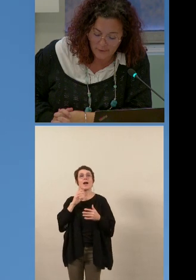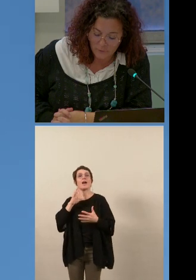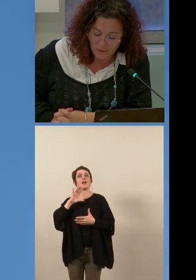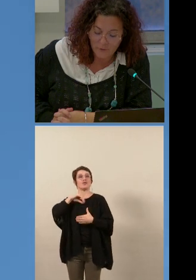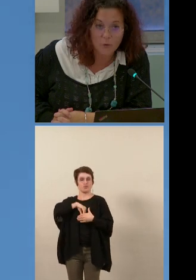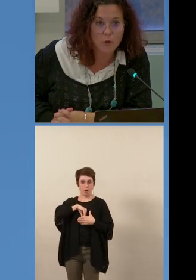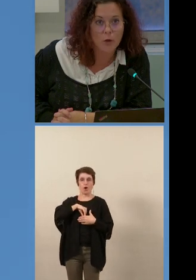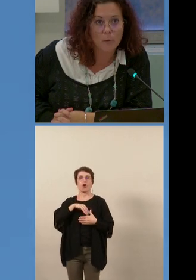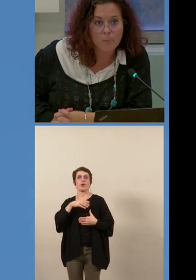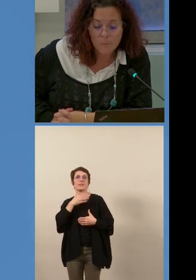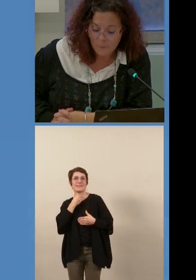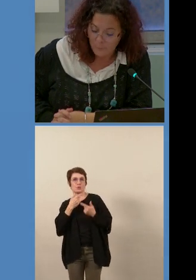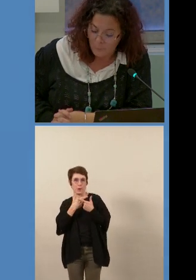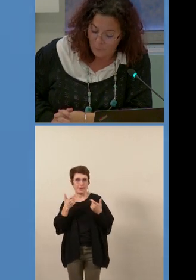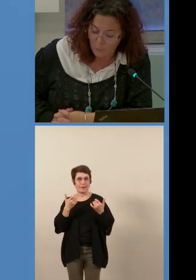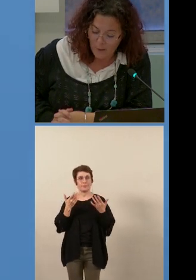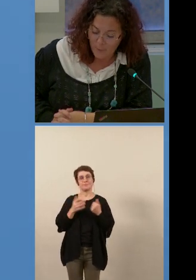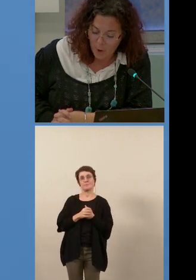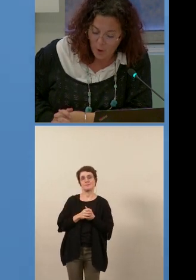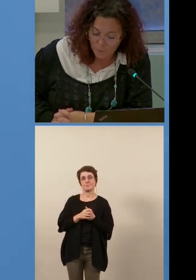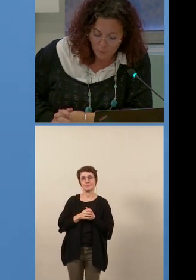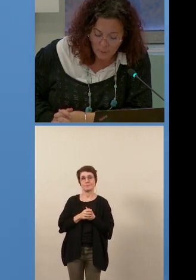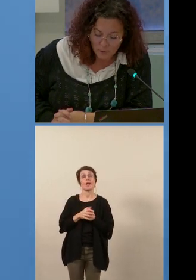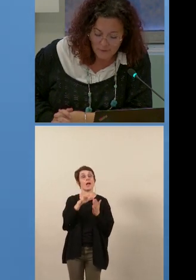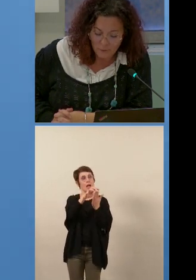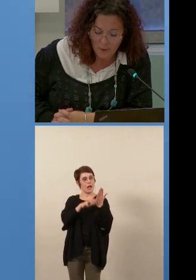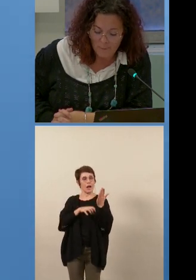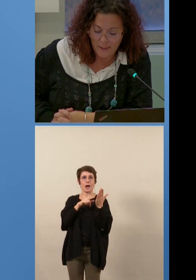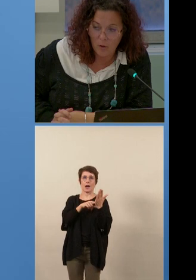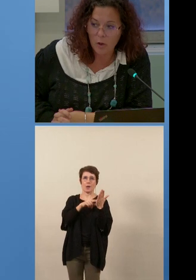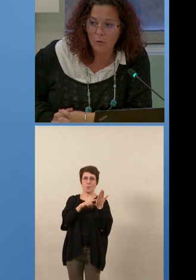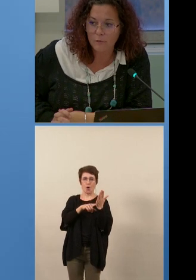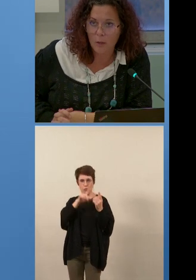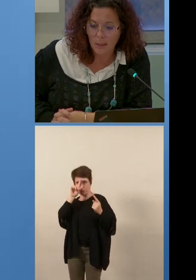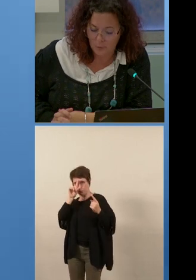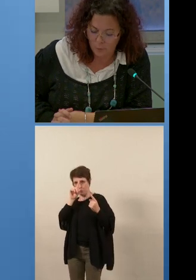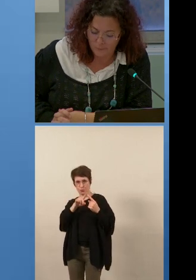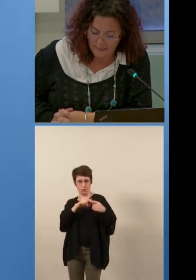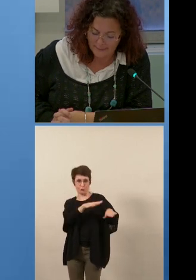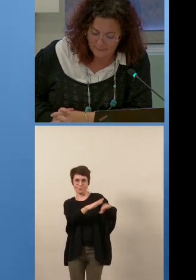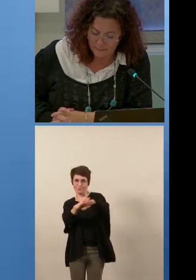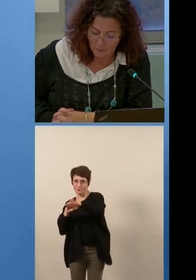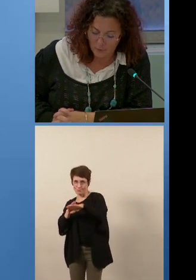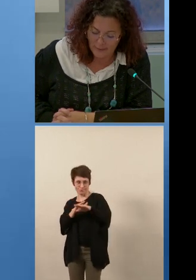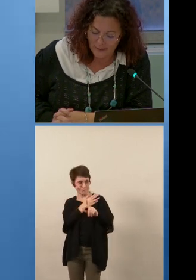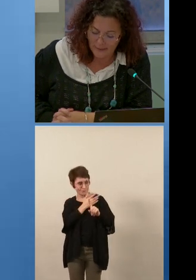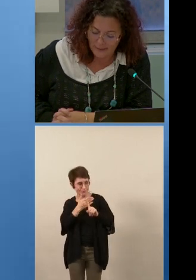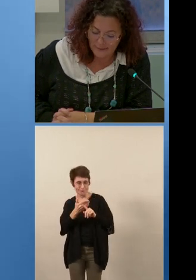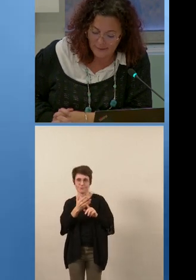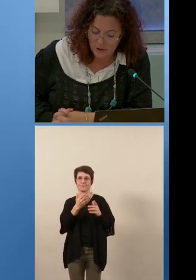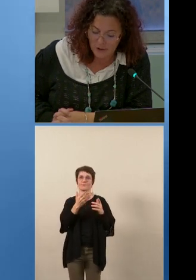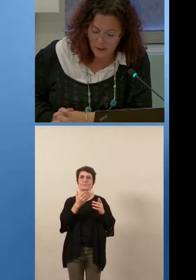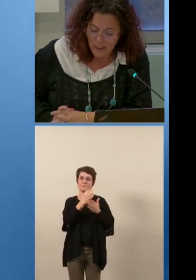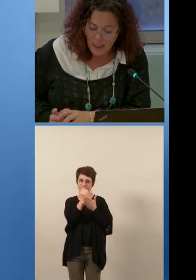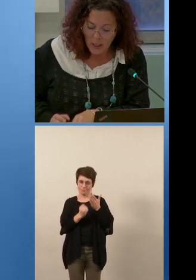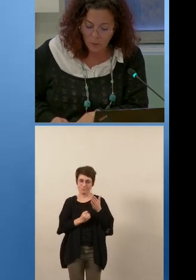sexualités de la ville de Grenoble ce rapport offre l'opportunité de rappeler encore une fois le contexte dans lequel il a été